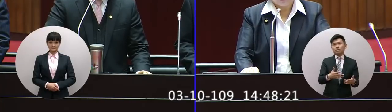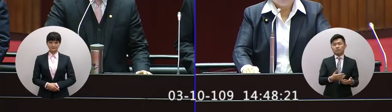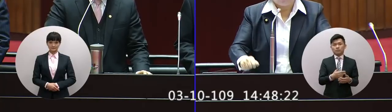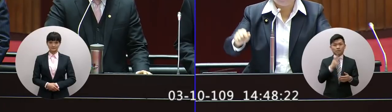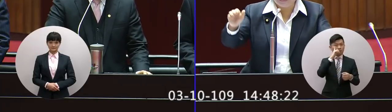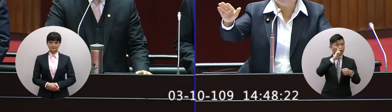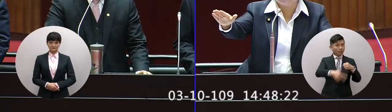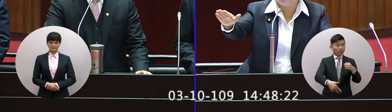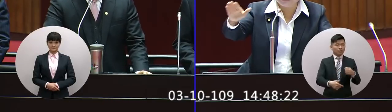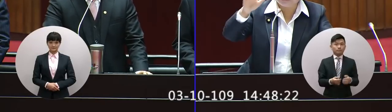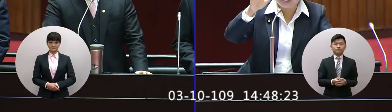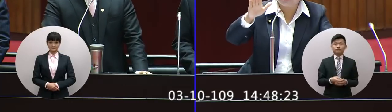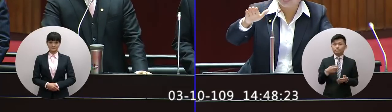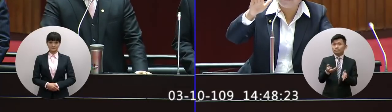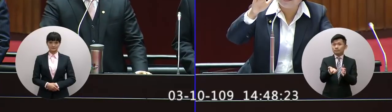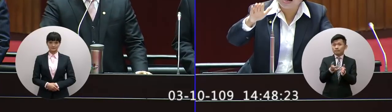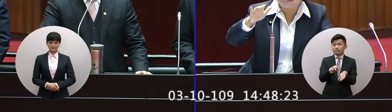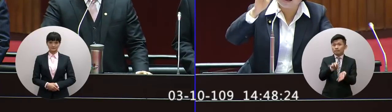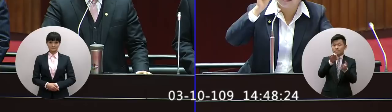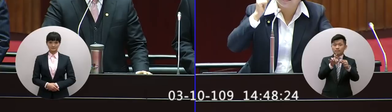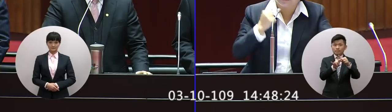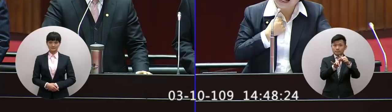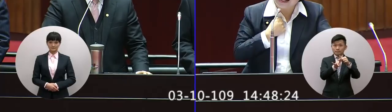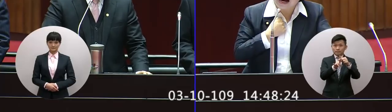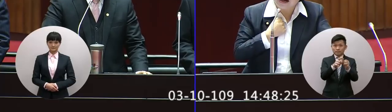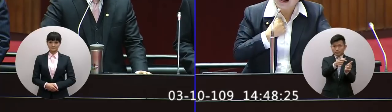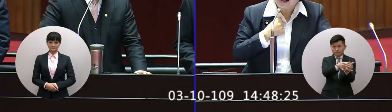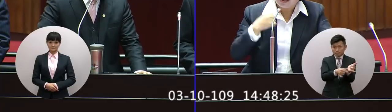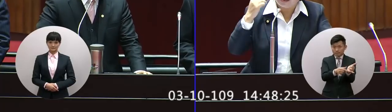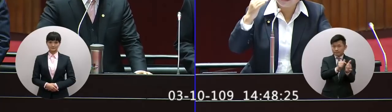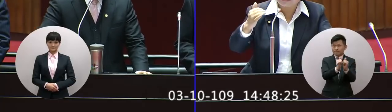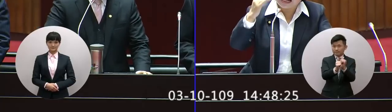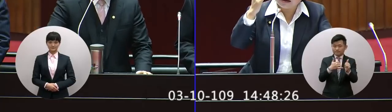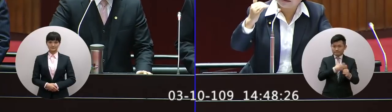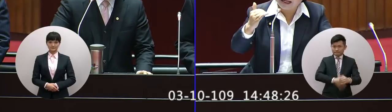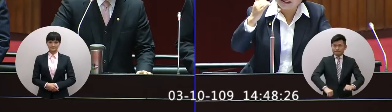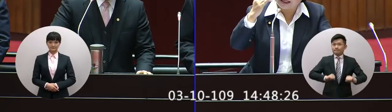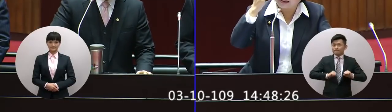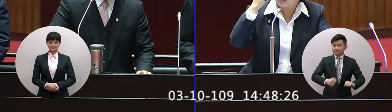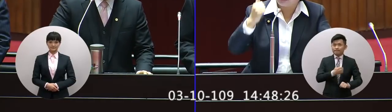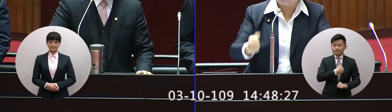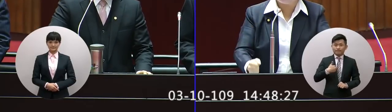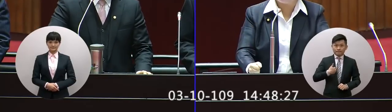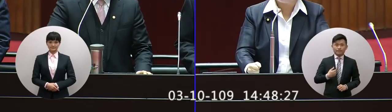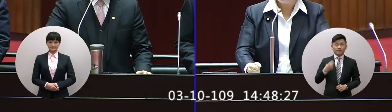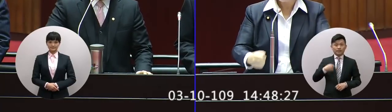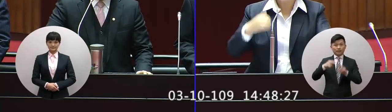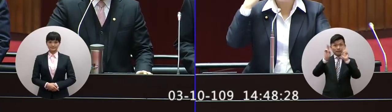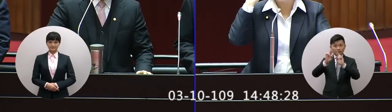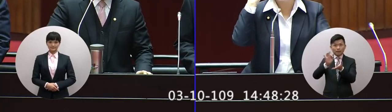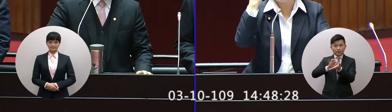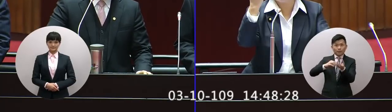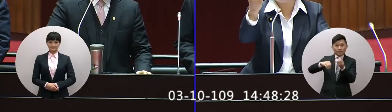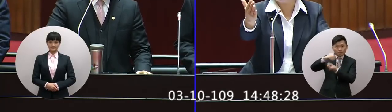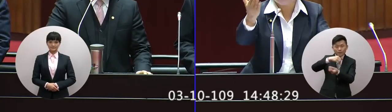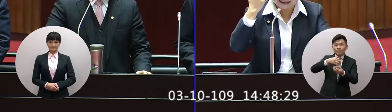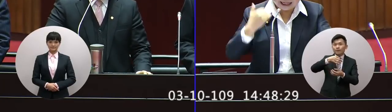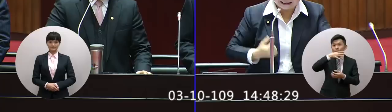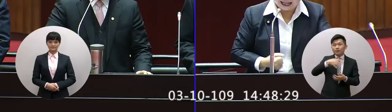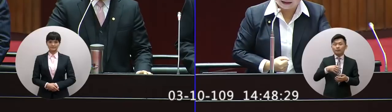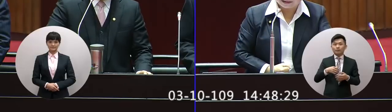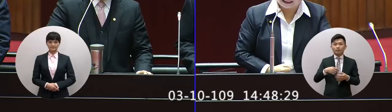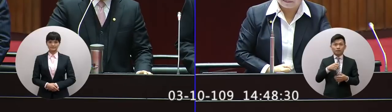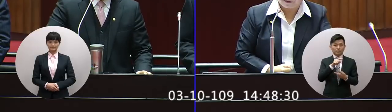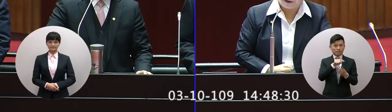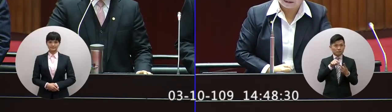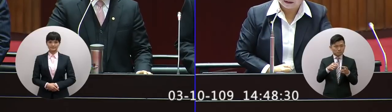说，我们要怎么样让中部人能够有健康，而且达到电的一个均衡性，大家应该理性